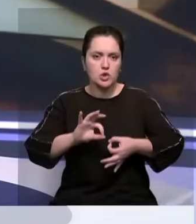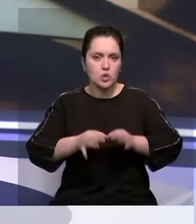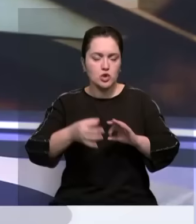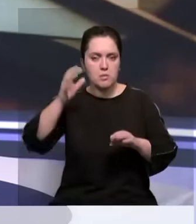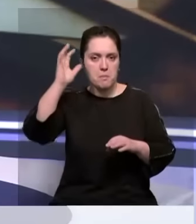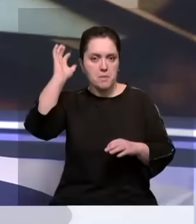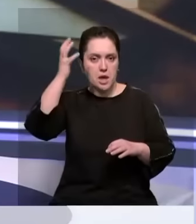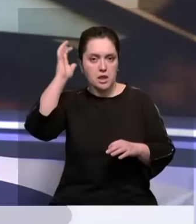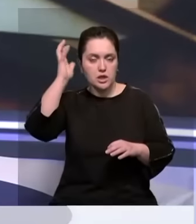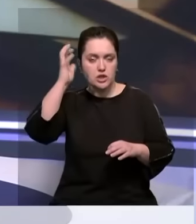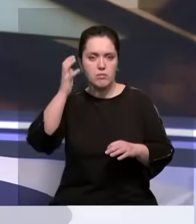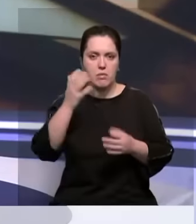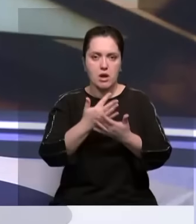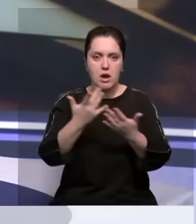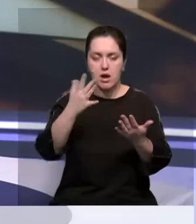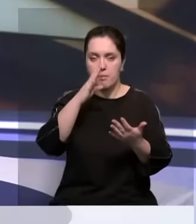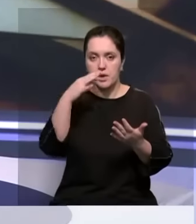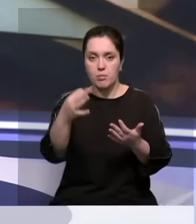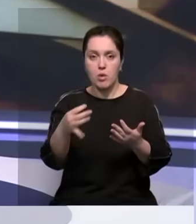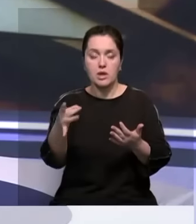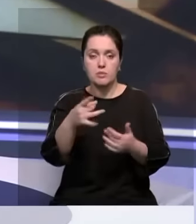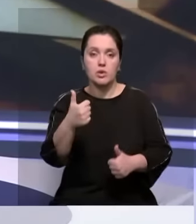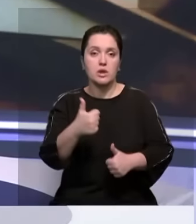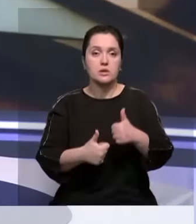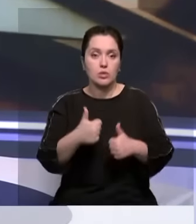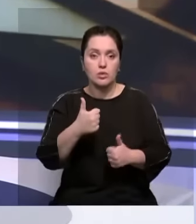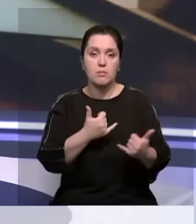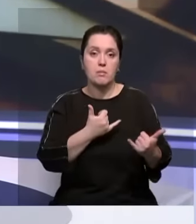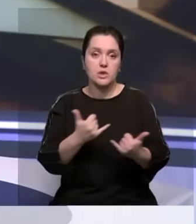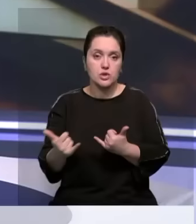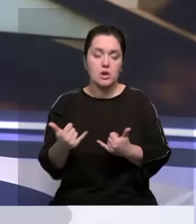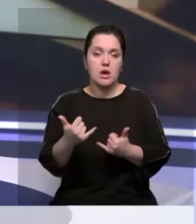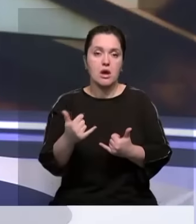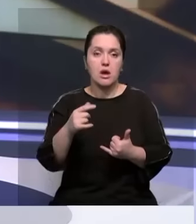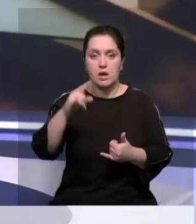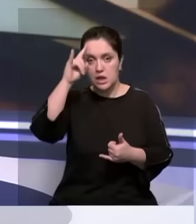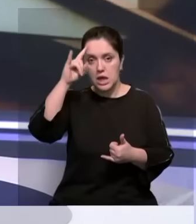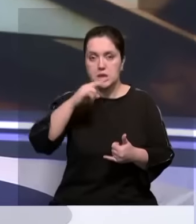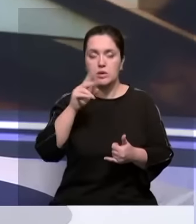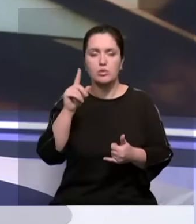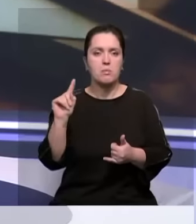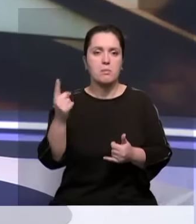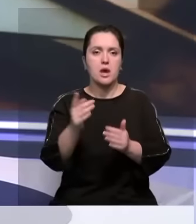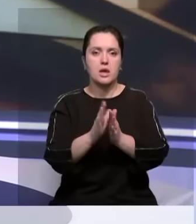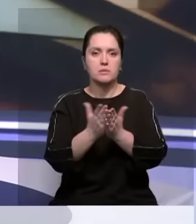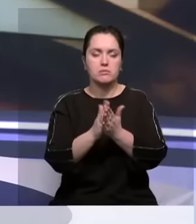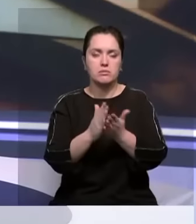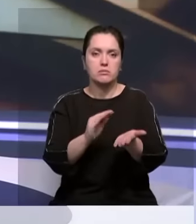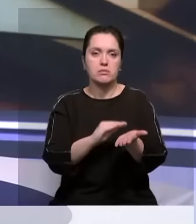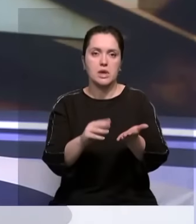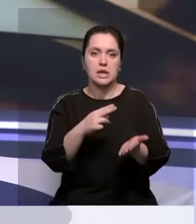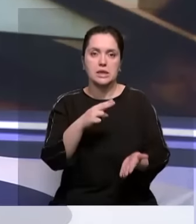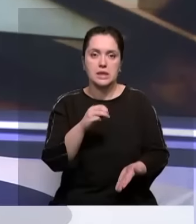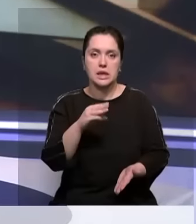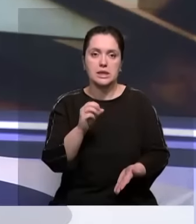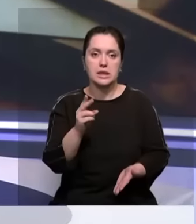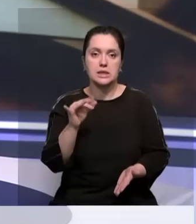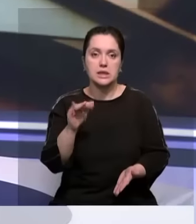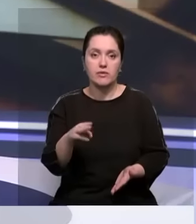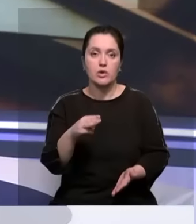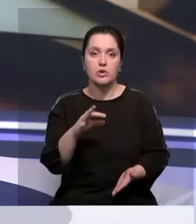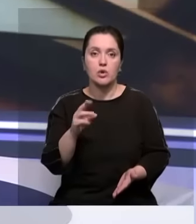и сложными психологическими приемами. Республиканский конкурс, посвященный основоположнику казахского детектива Кемелю